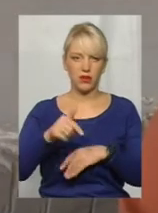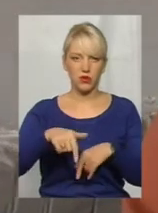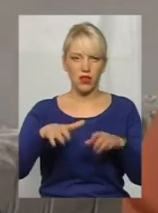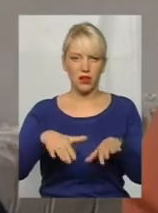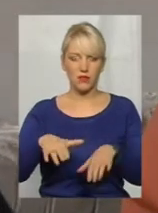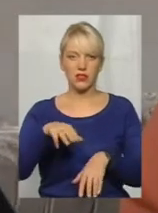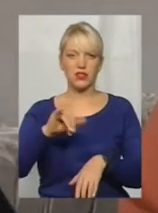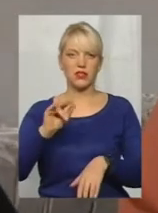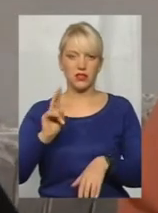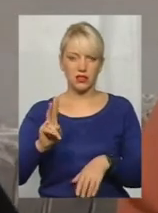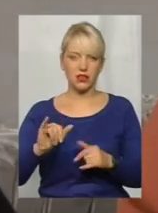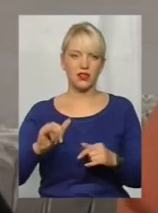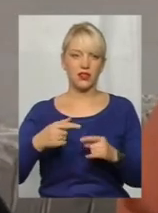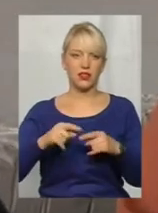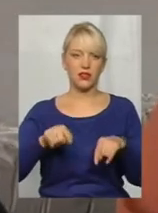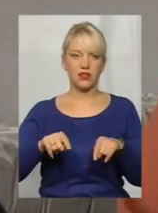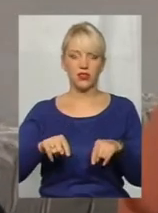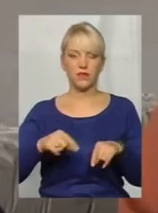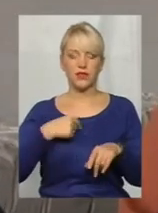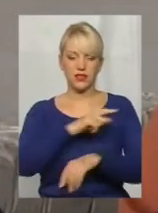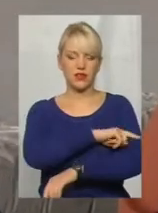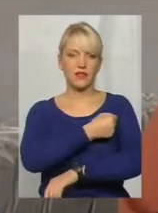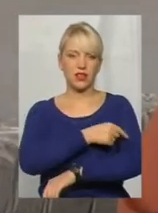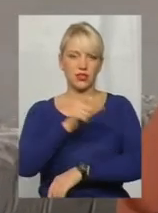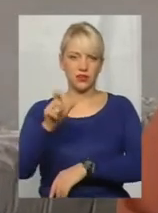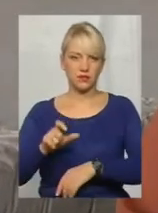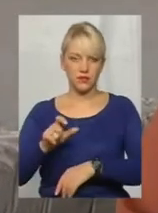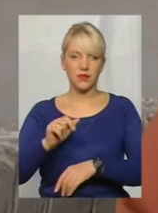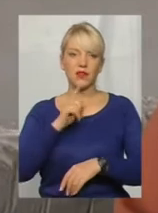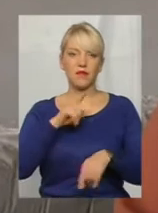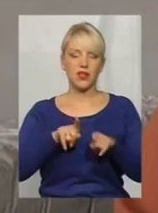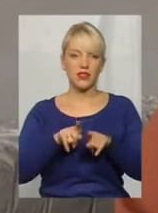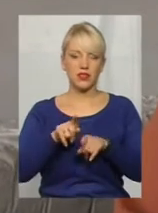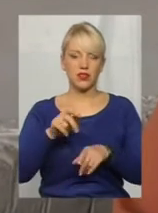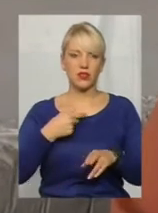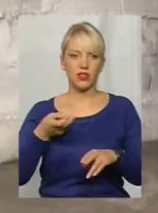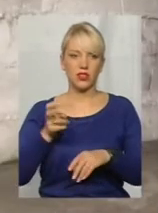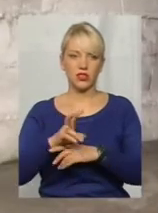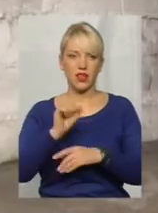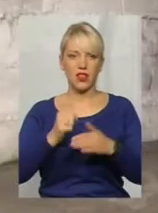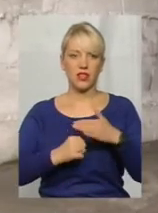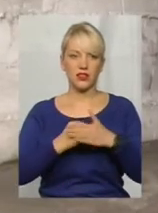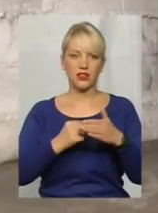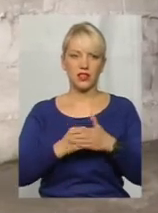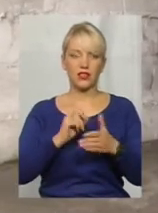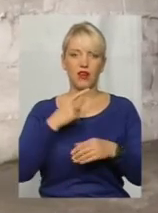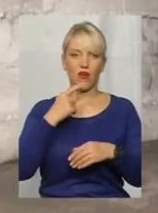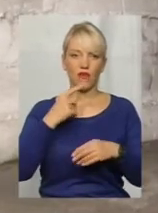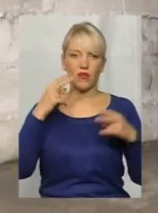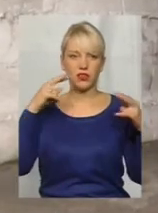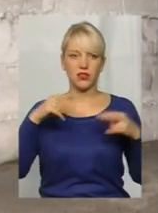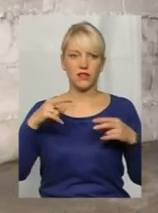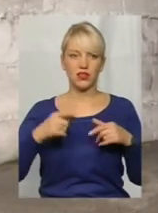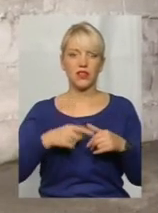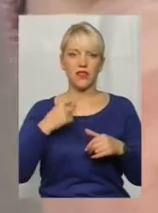місця. І я з врачихою і медсестрою зайшли ми в склад. Як твердять свідки, назвати